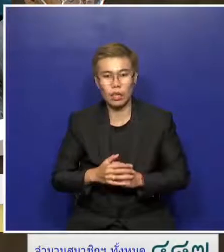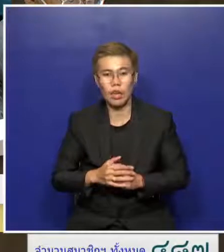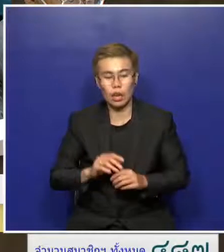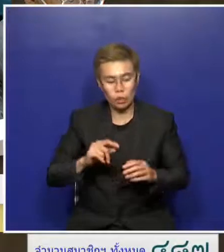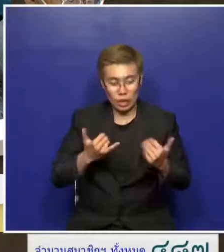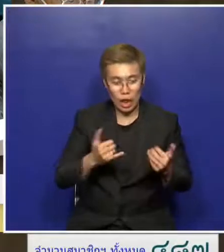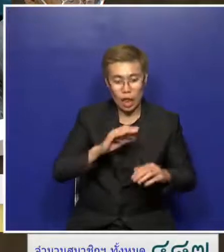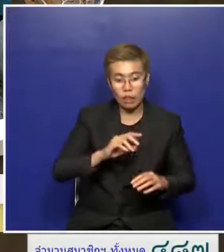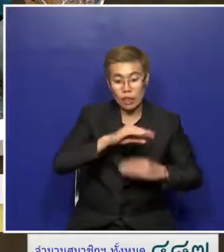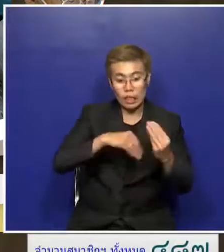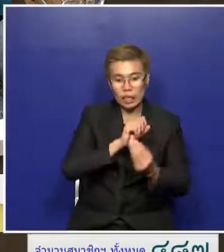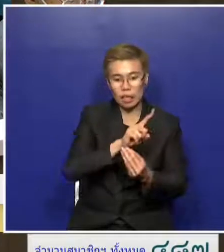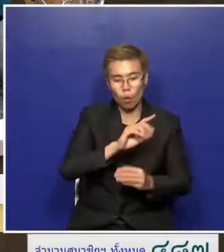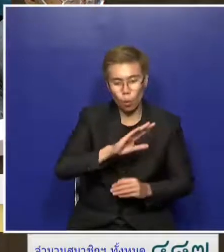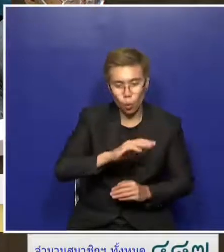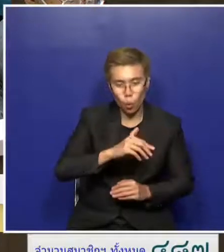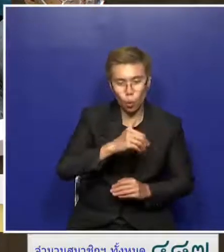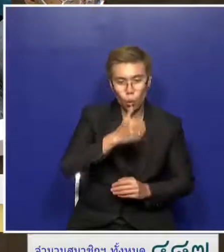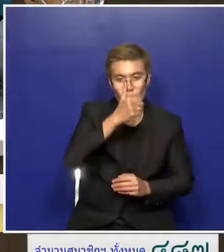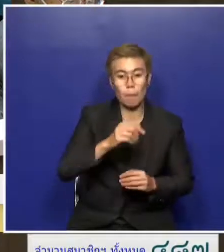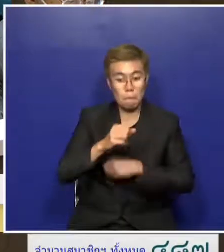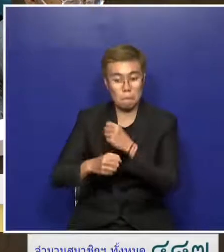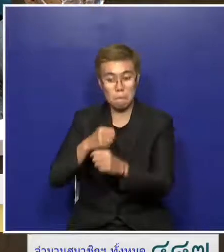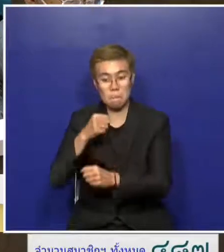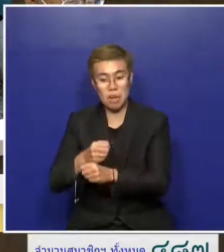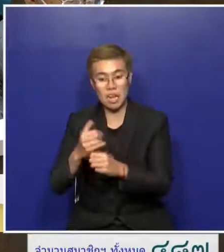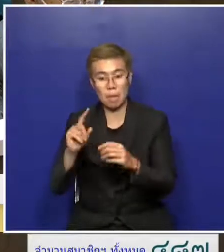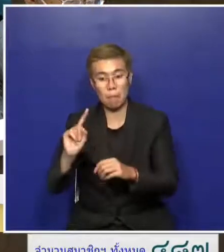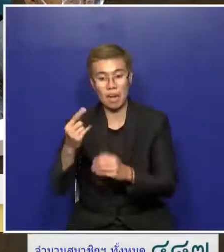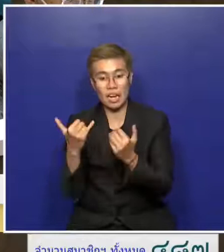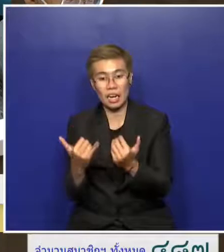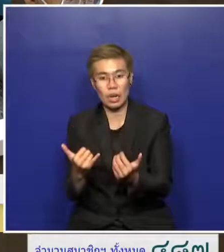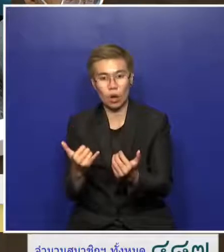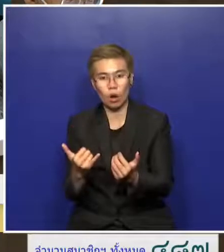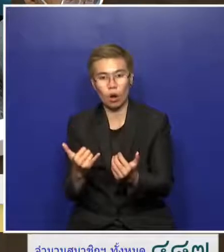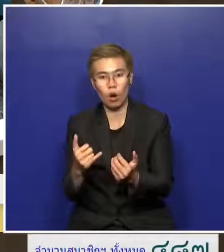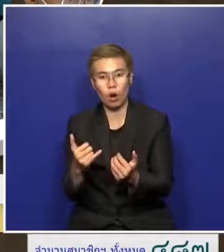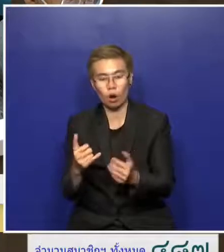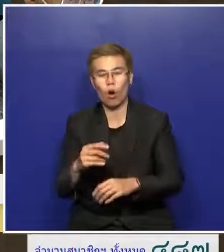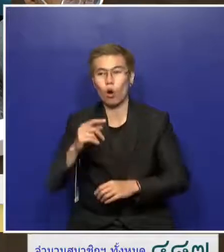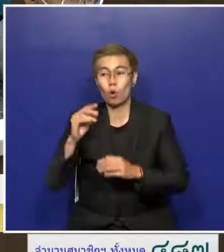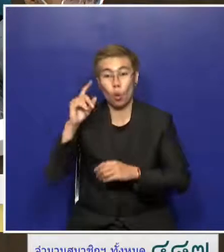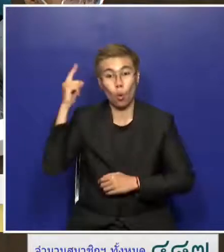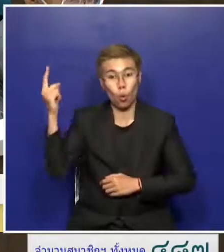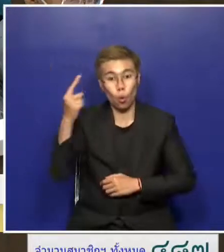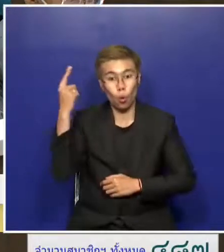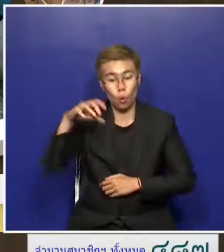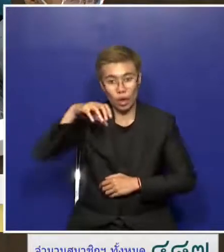19าช่วปีใหม่นี้เป็ช่งเวลาทองที่การท่องเที่ยวกำลงจะ